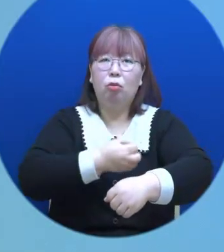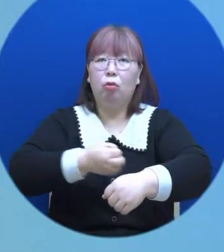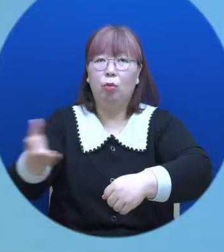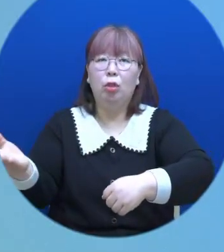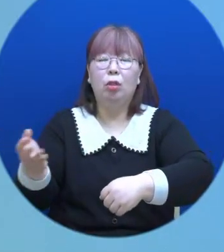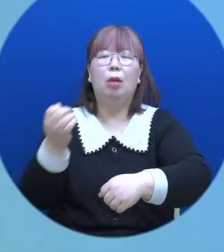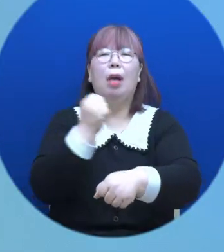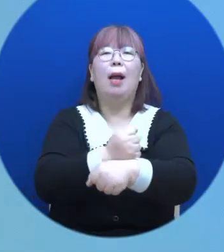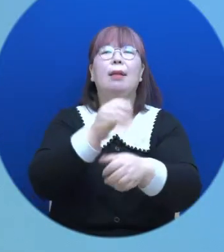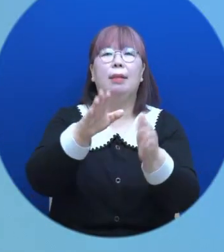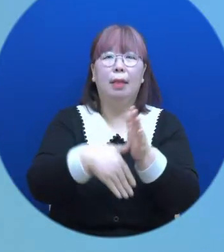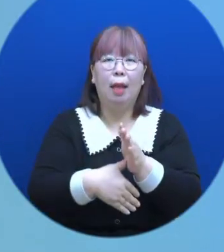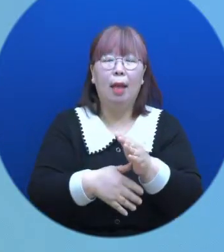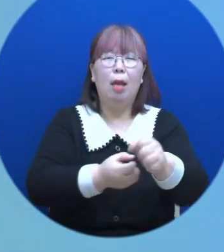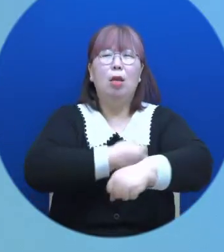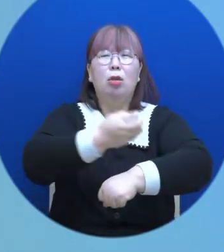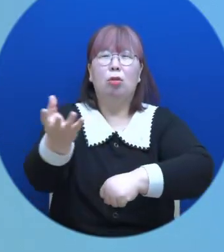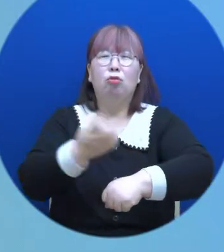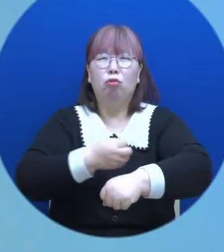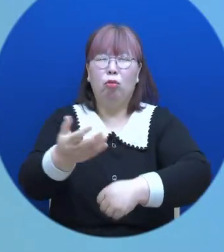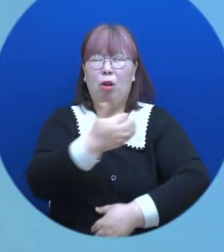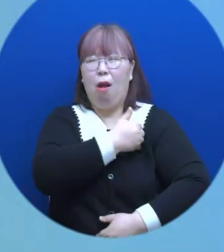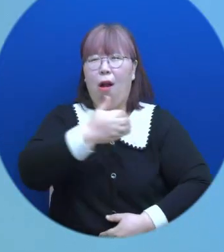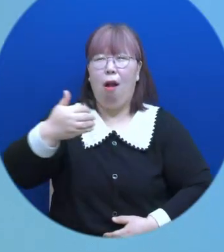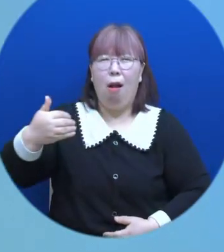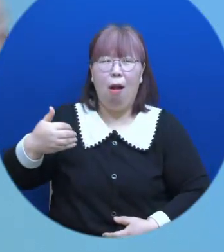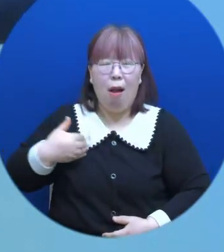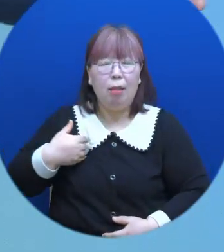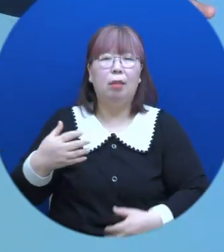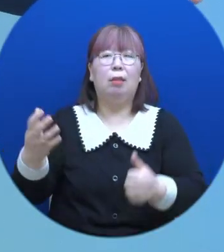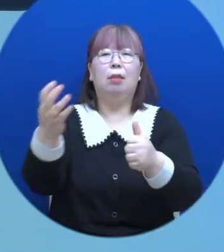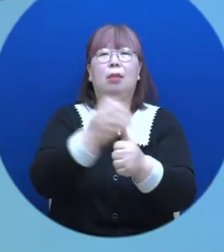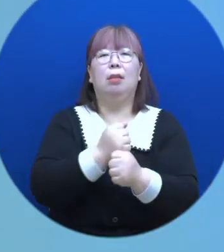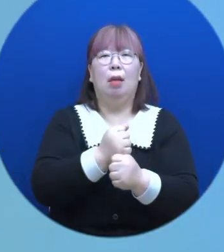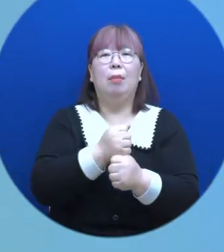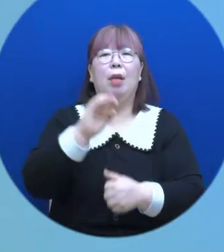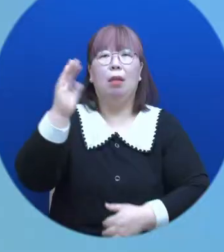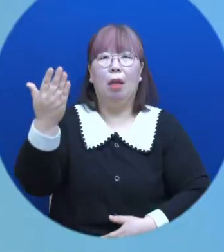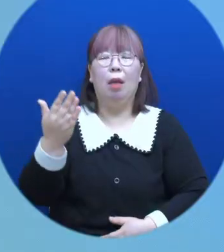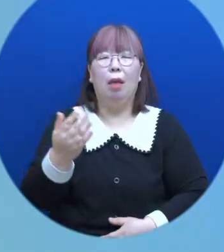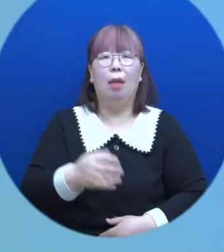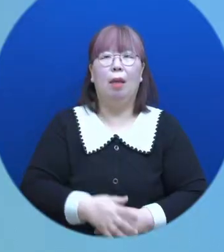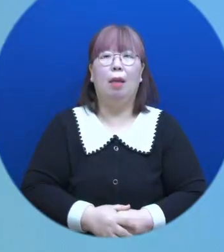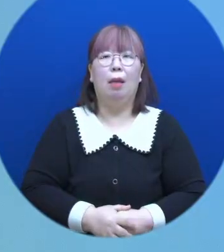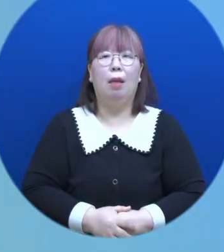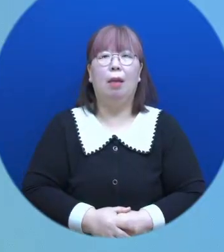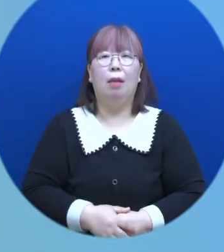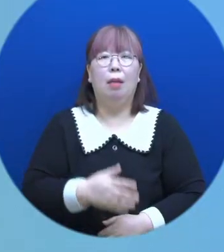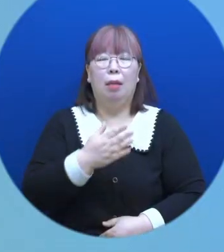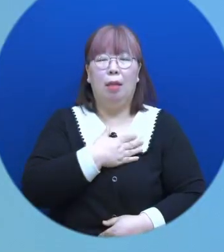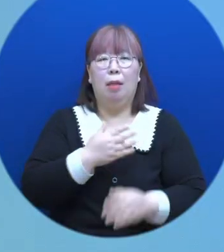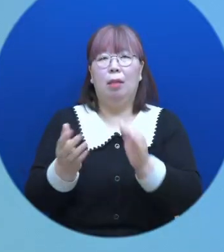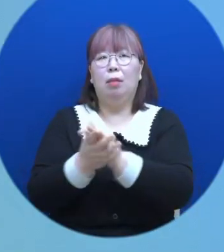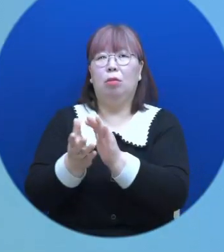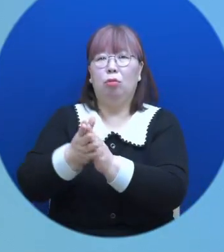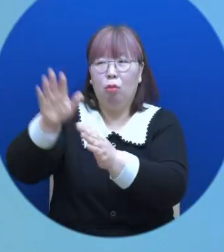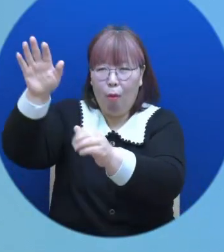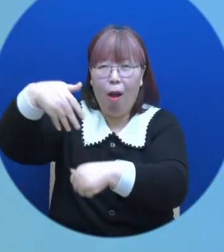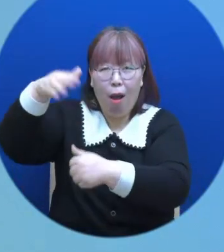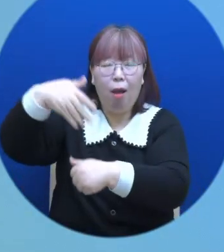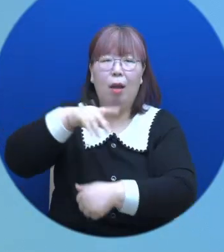때에 그물이 찢어질 정도로 많이 잡혔다. 그리하여 자기의 동물을 오라 하여